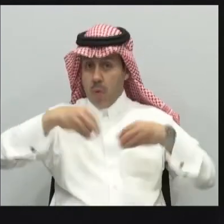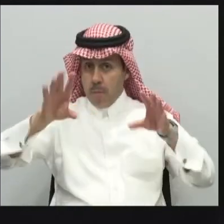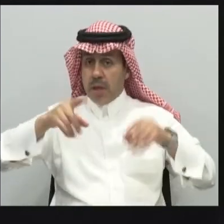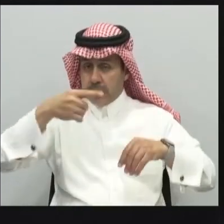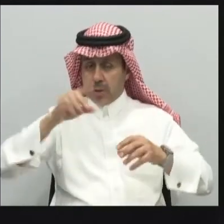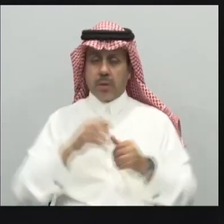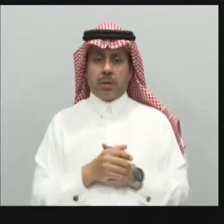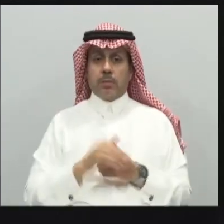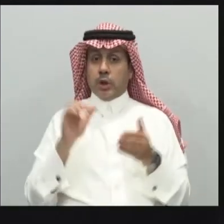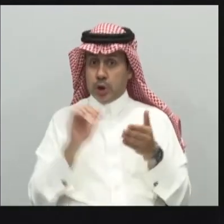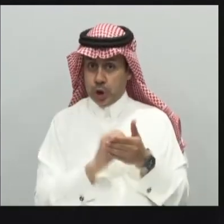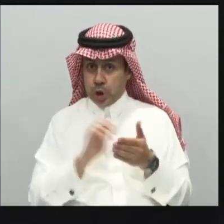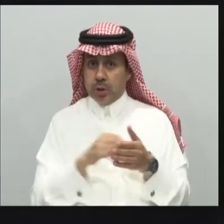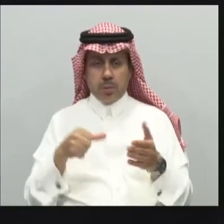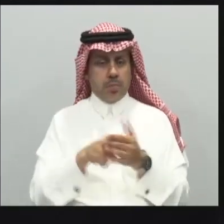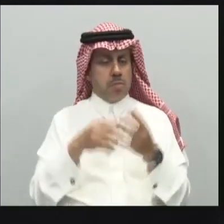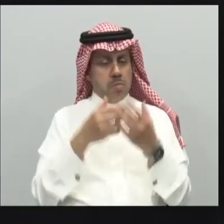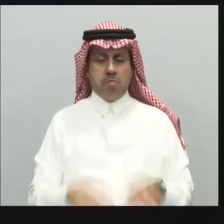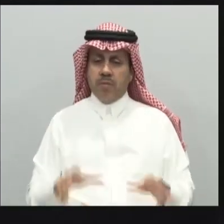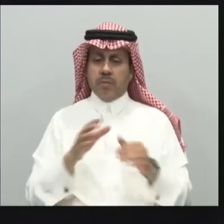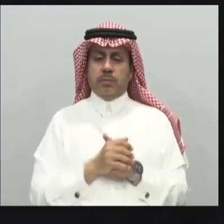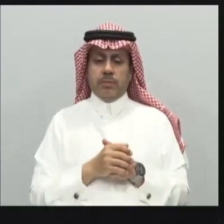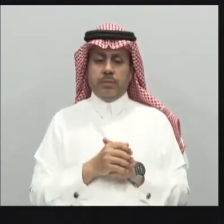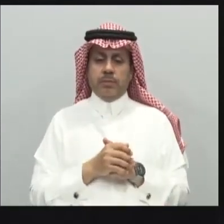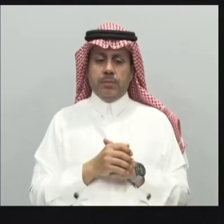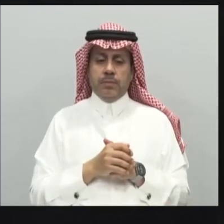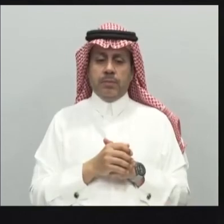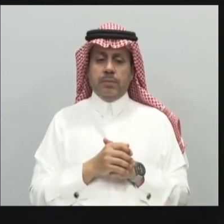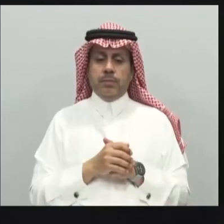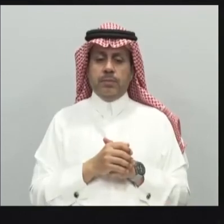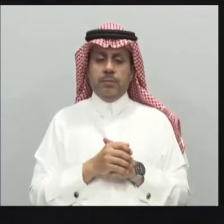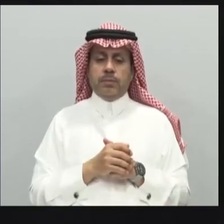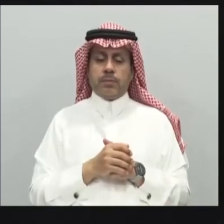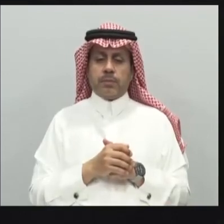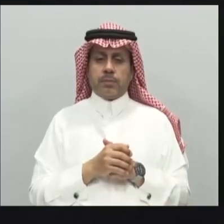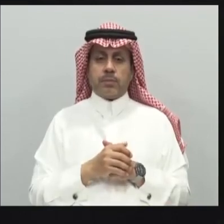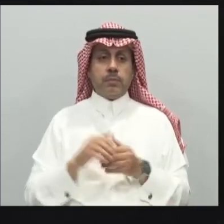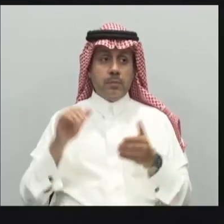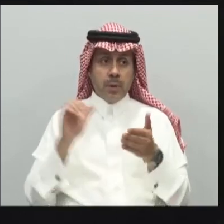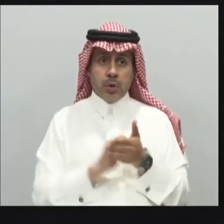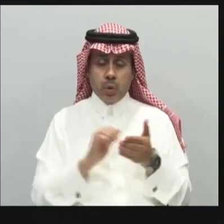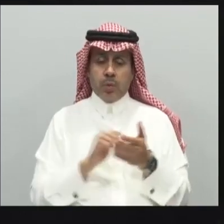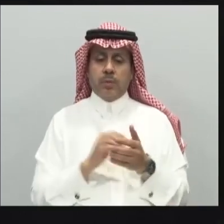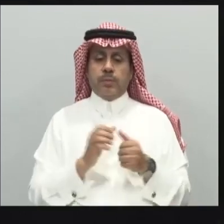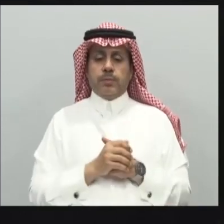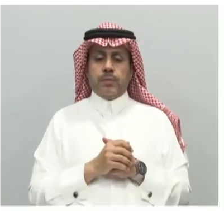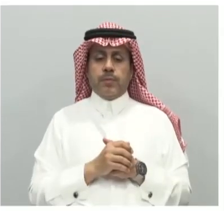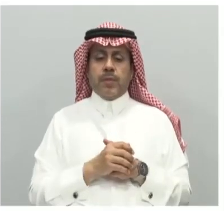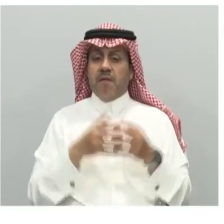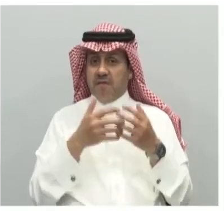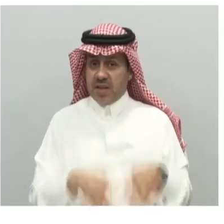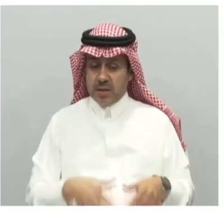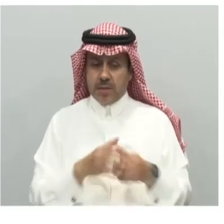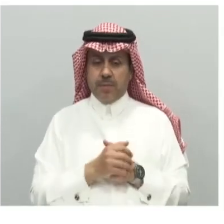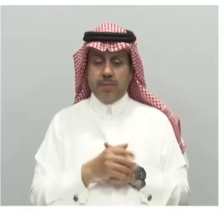البيع لكن نلغي هذا الشرط هنا ايضا ايها الطلاب والطالبات الشروط